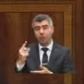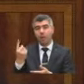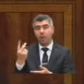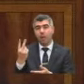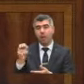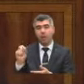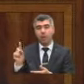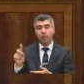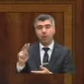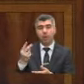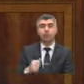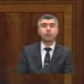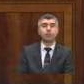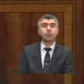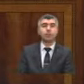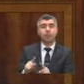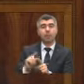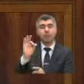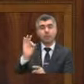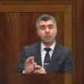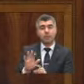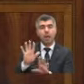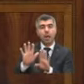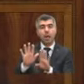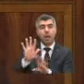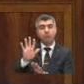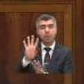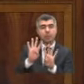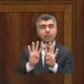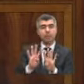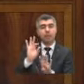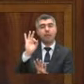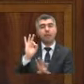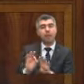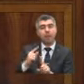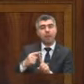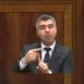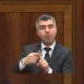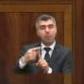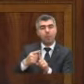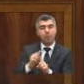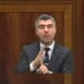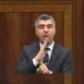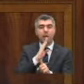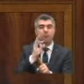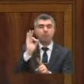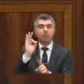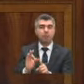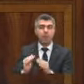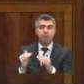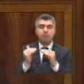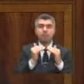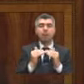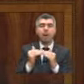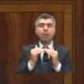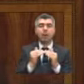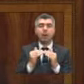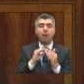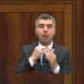2020-2021 نسبة ديال 85%، أي بزيادة 12% إلى قارناها مع ما كان